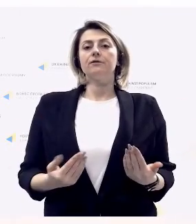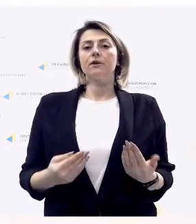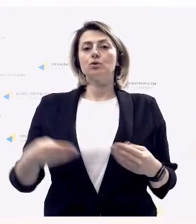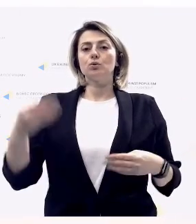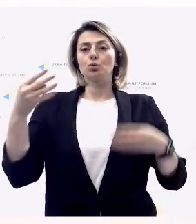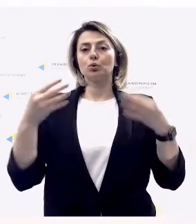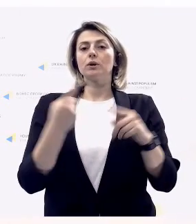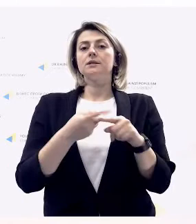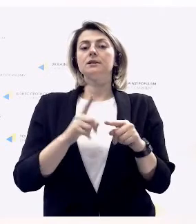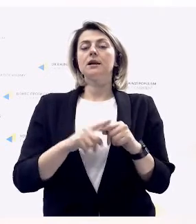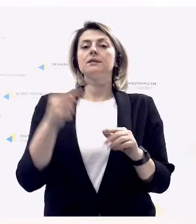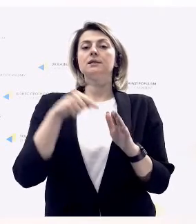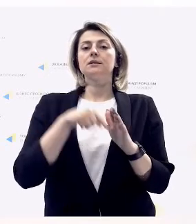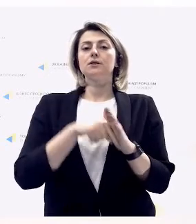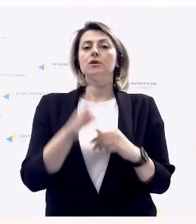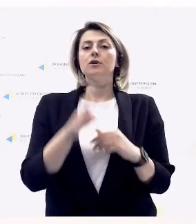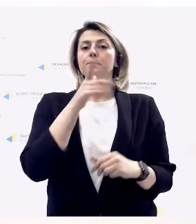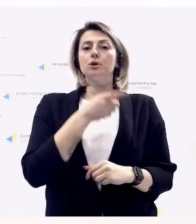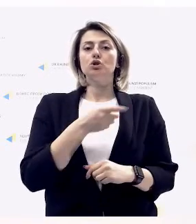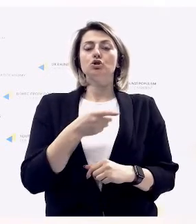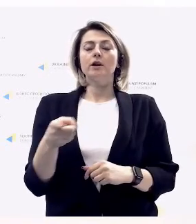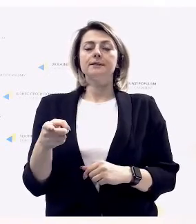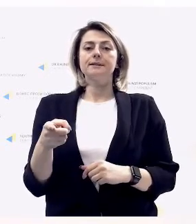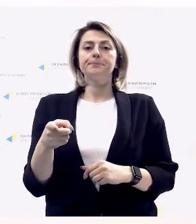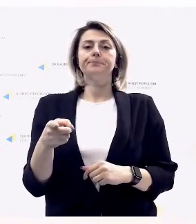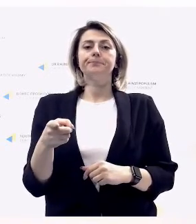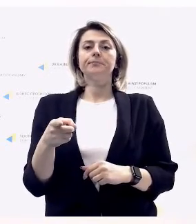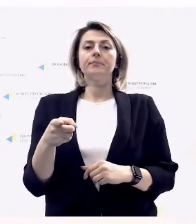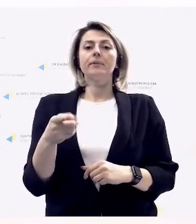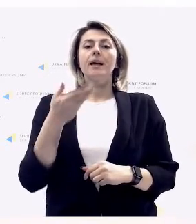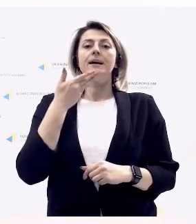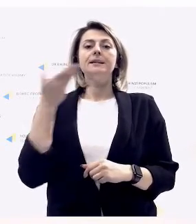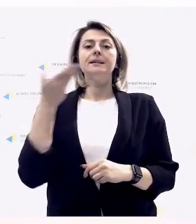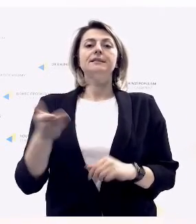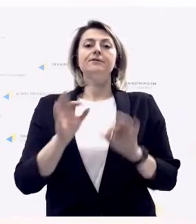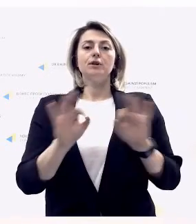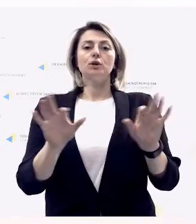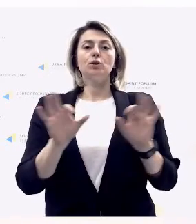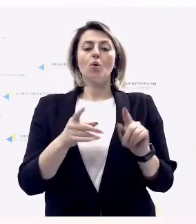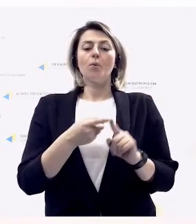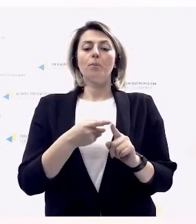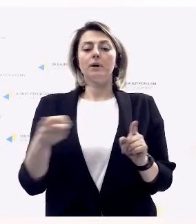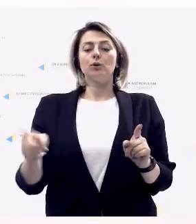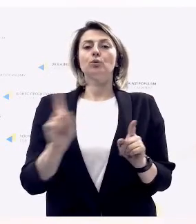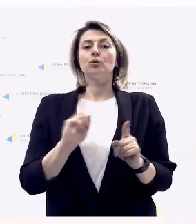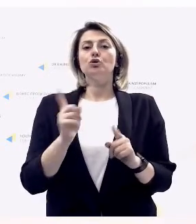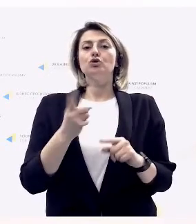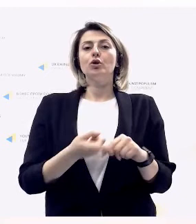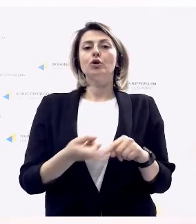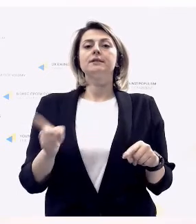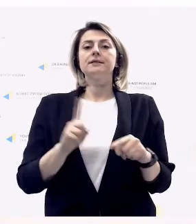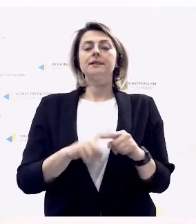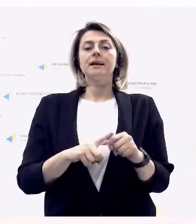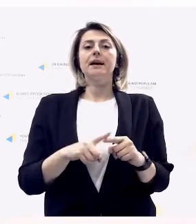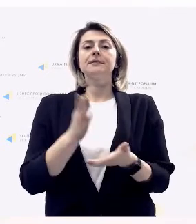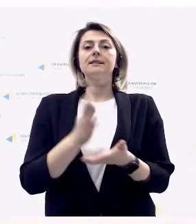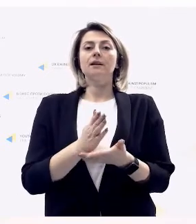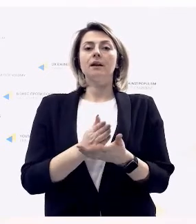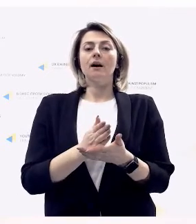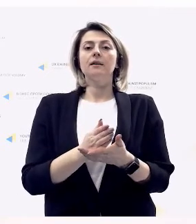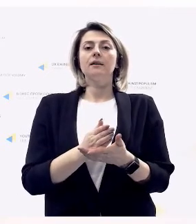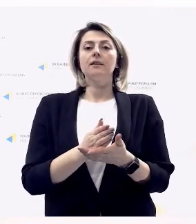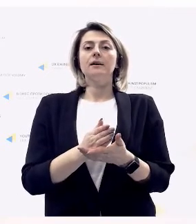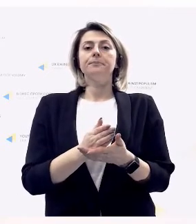це також зазначалося під час звітного періоду, що це складає